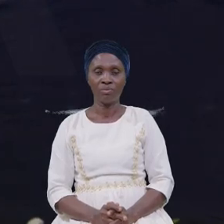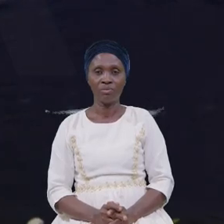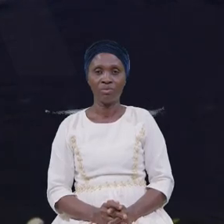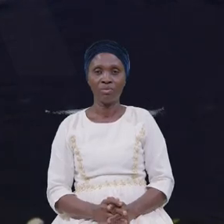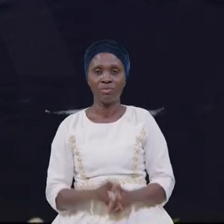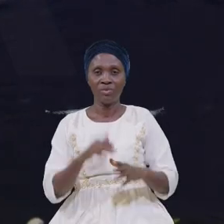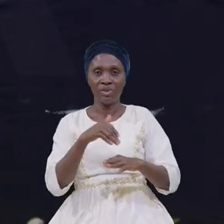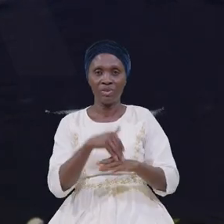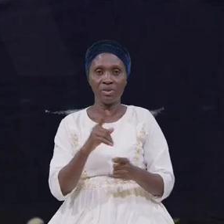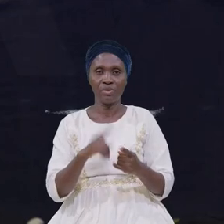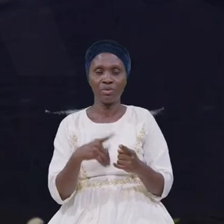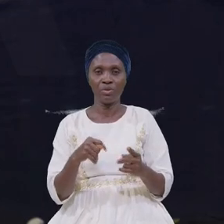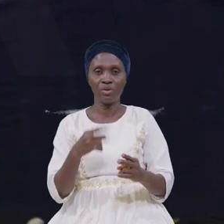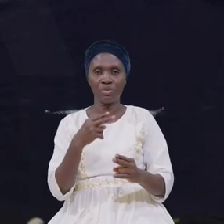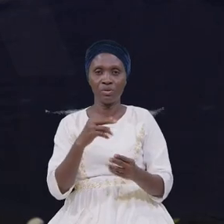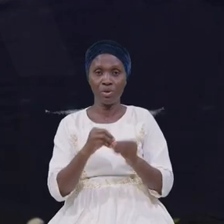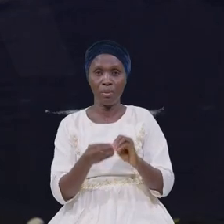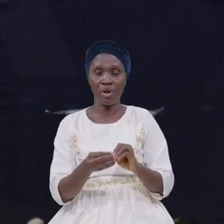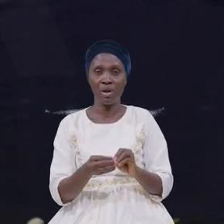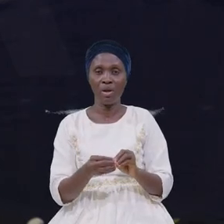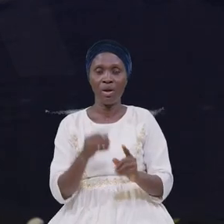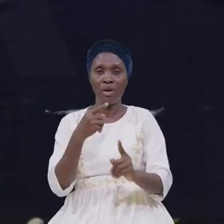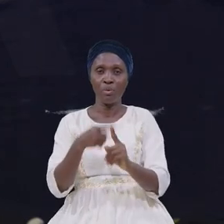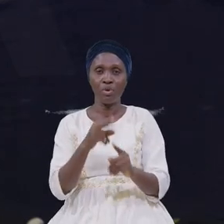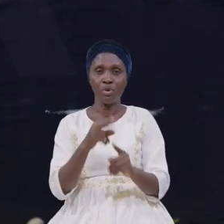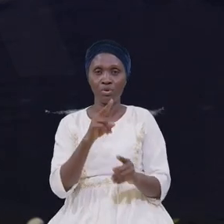Veuillez nous envoyer votre nom